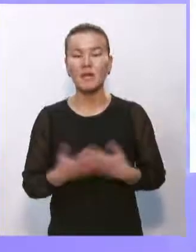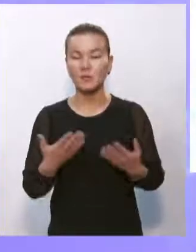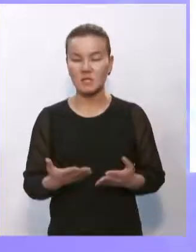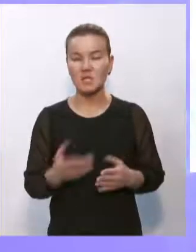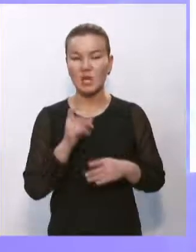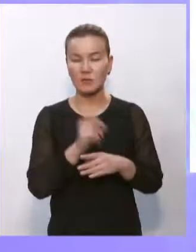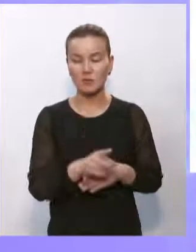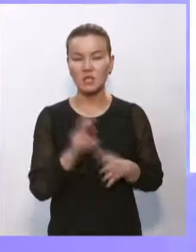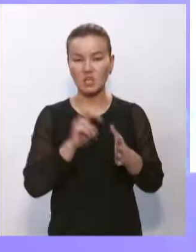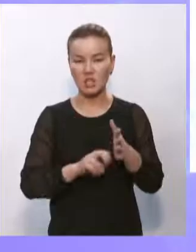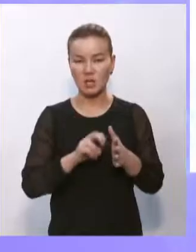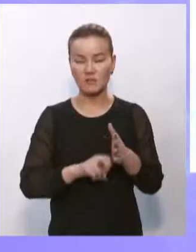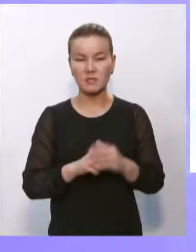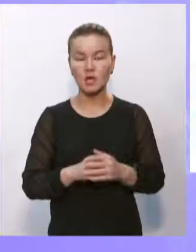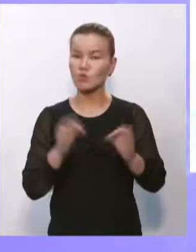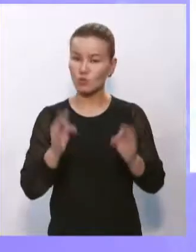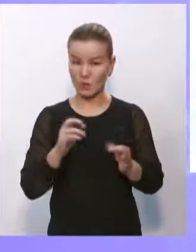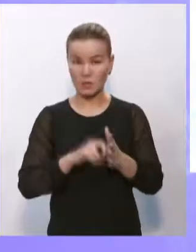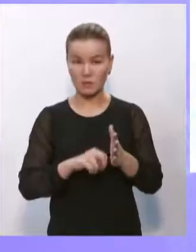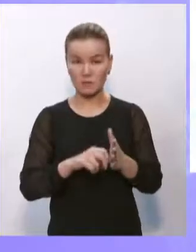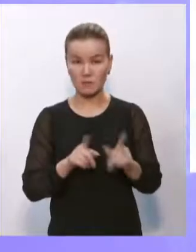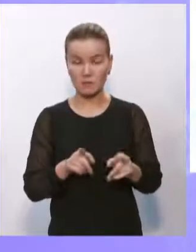Эмесе тапшырманы текшеребиз. Туура аткардыңарбы?